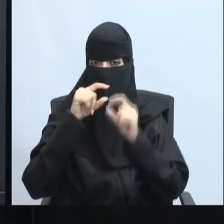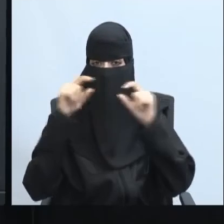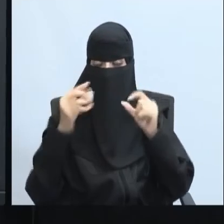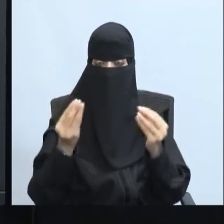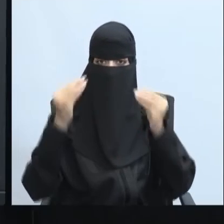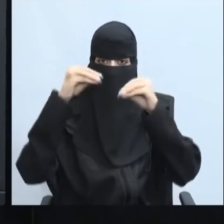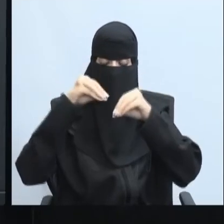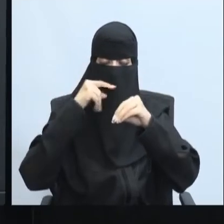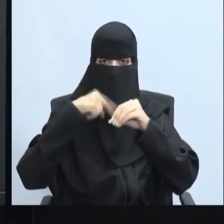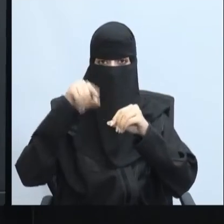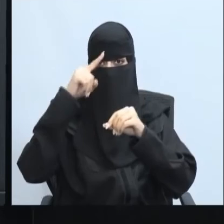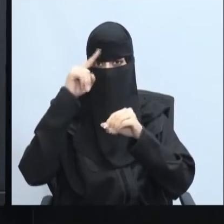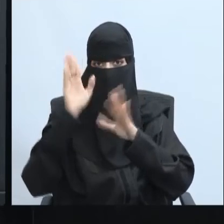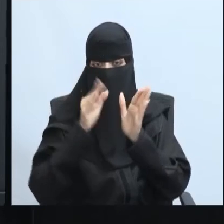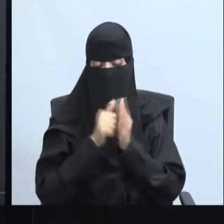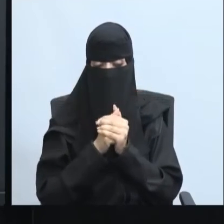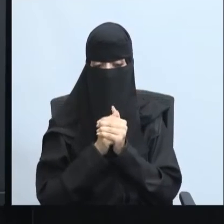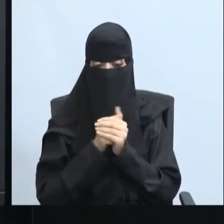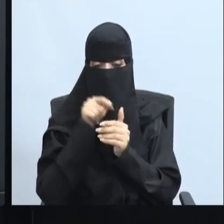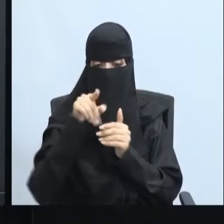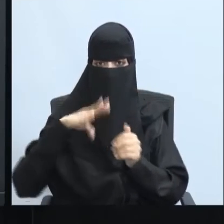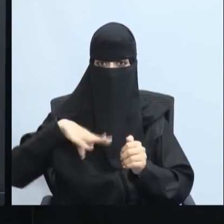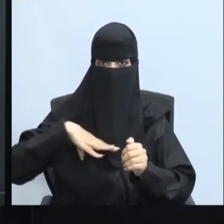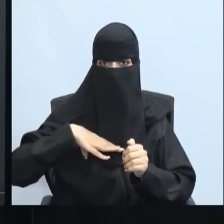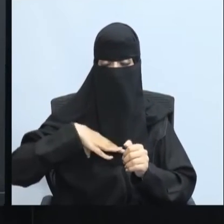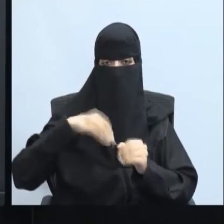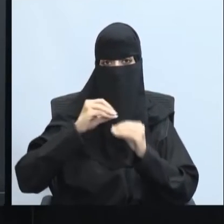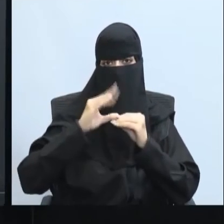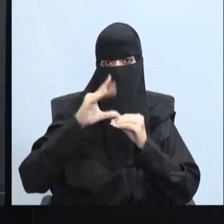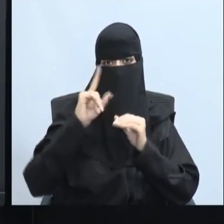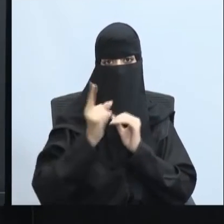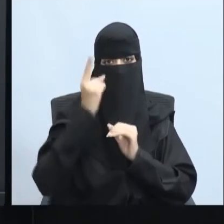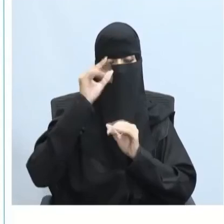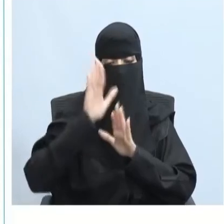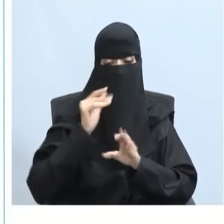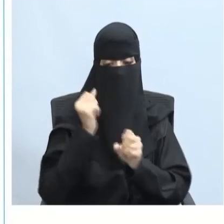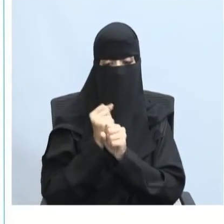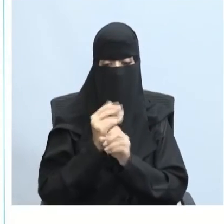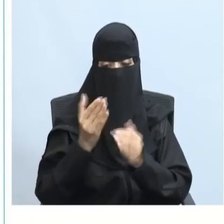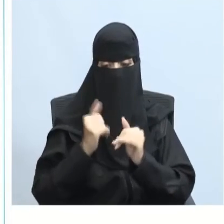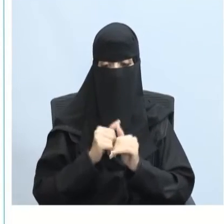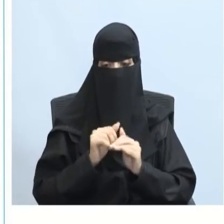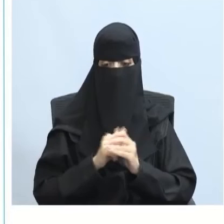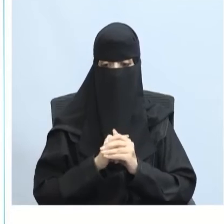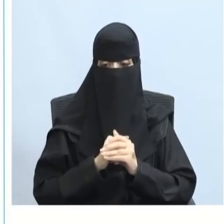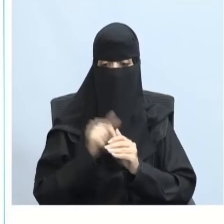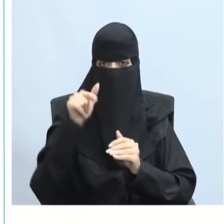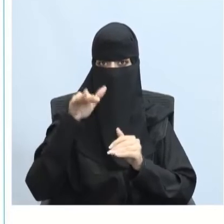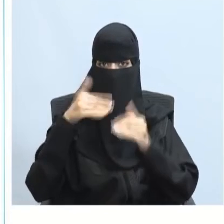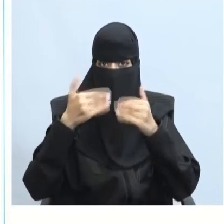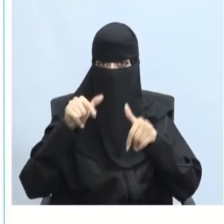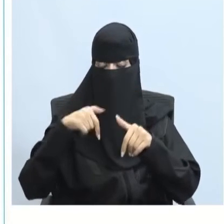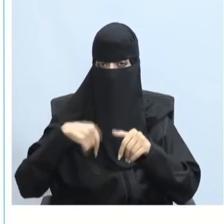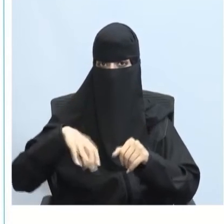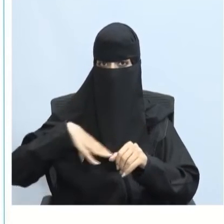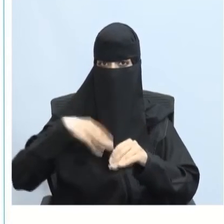اضافته افتراضيا هو دور مدير ايش مدير المشروع في فريق المسرحيه يكون مدير